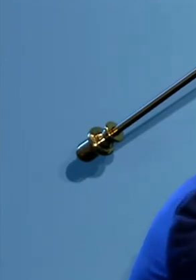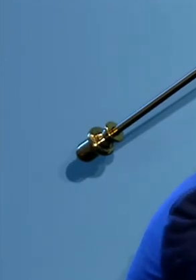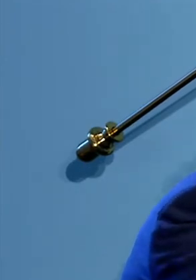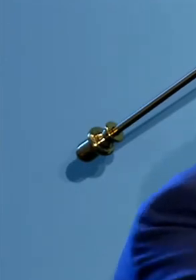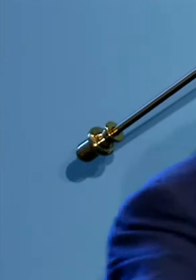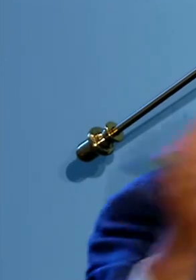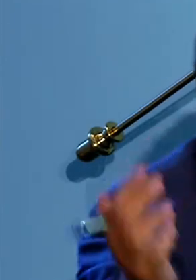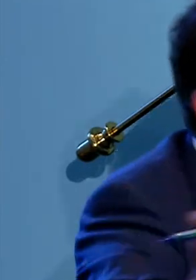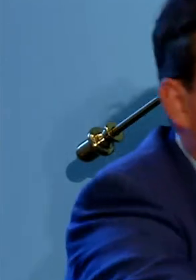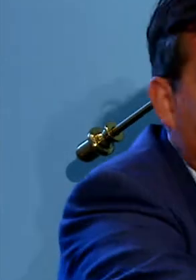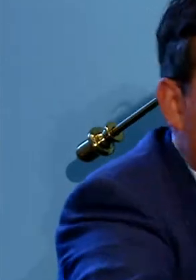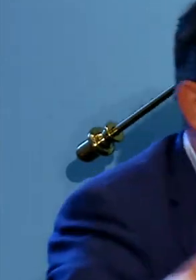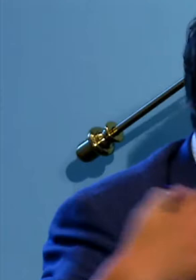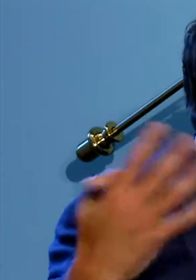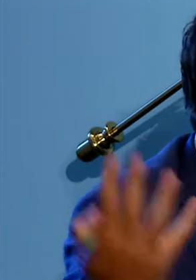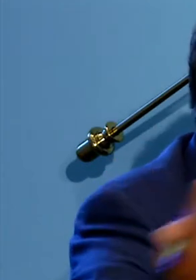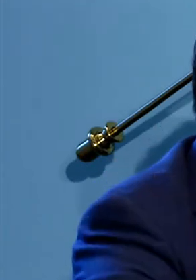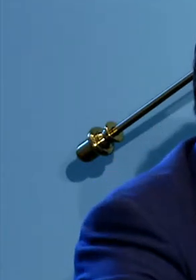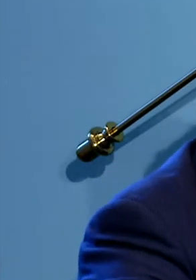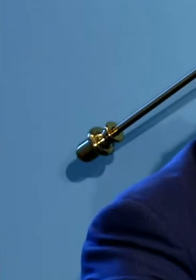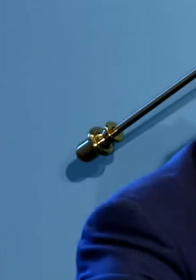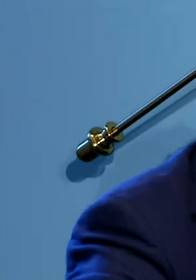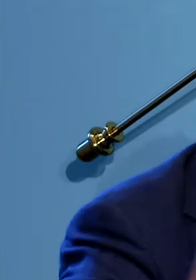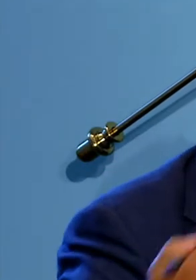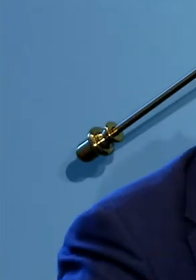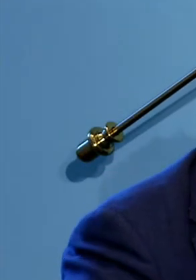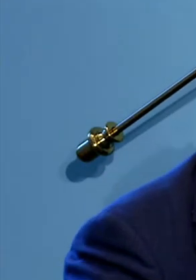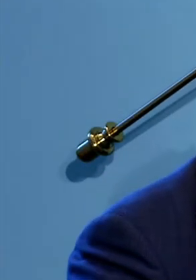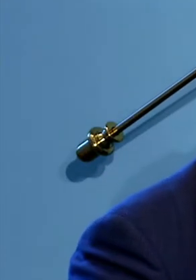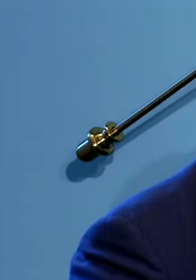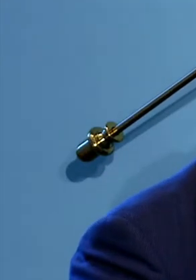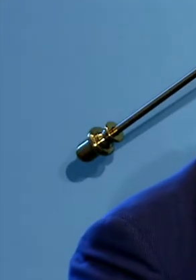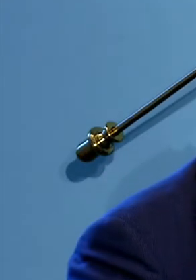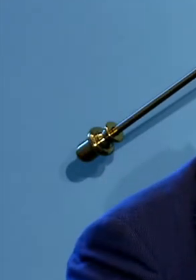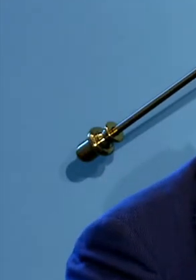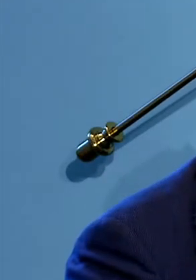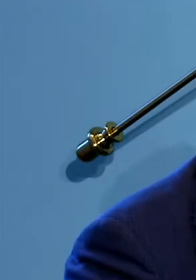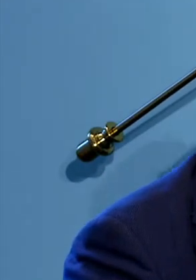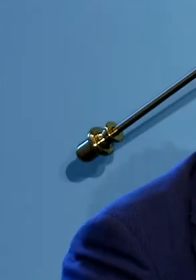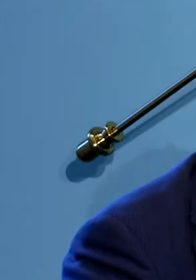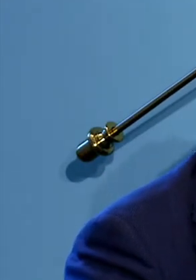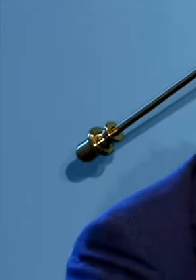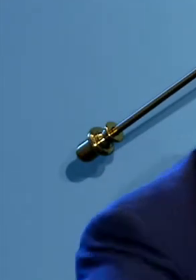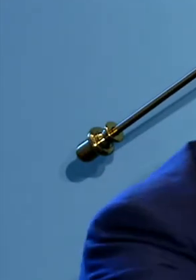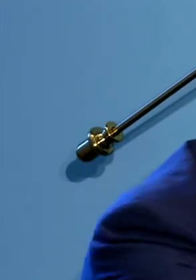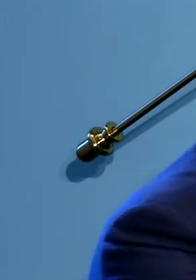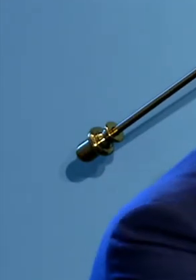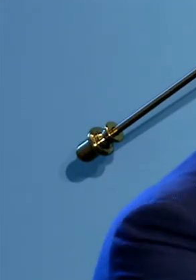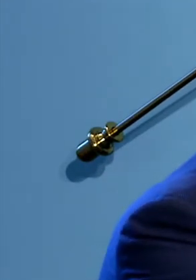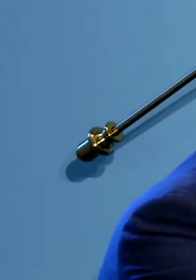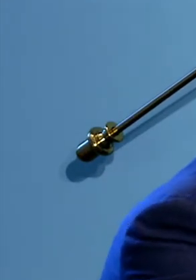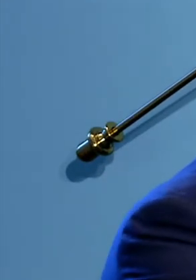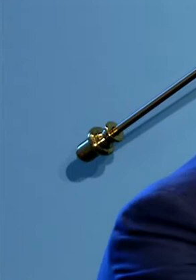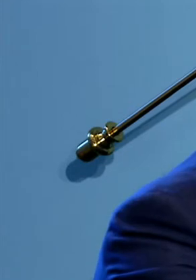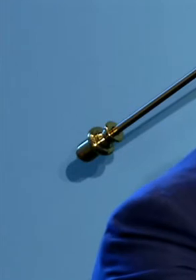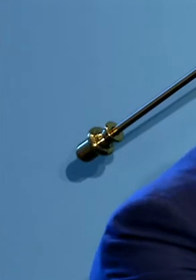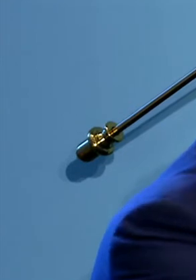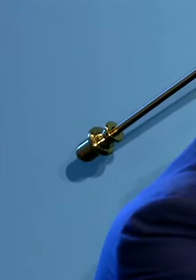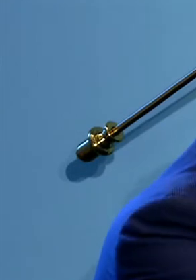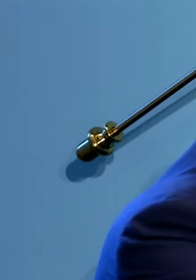eller specialist. Vi behöver ju en allmän kompetens för djup humanistisk kunskap som vi missar om vi tenderar